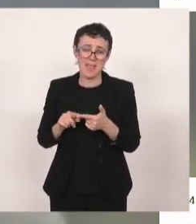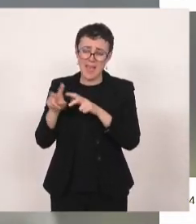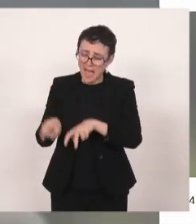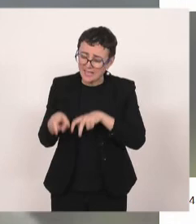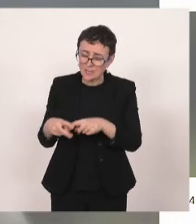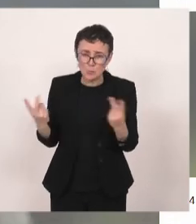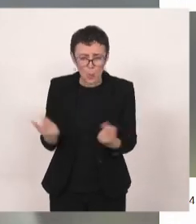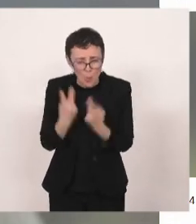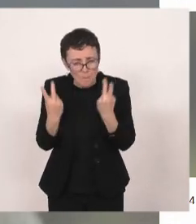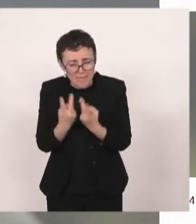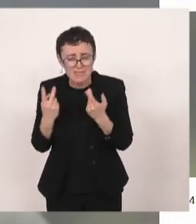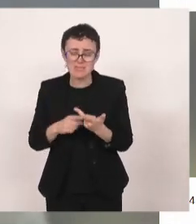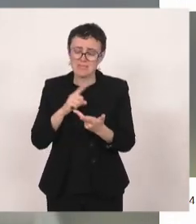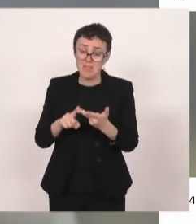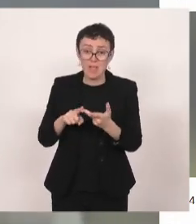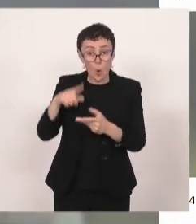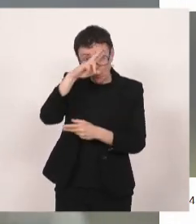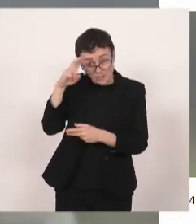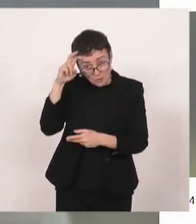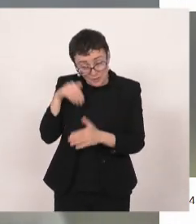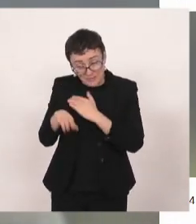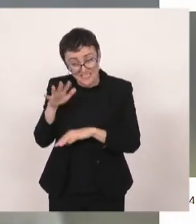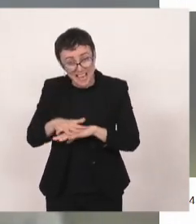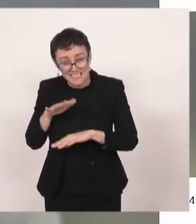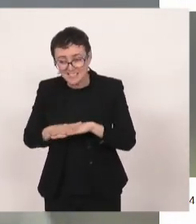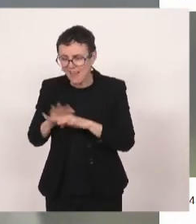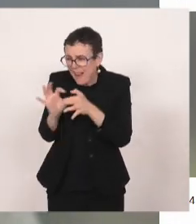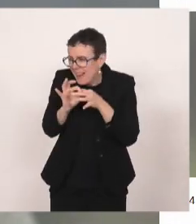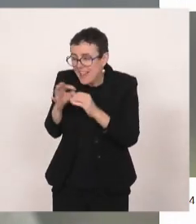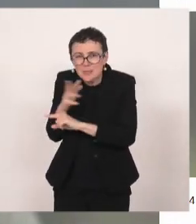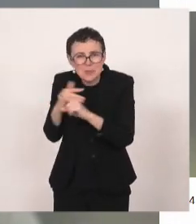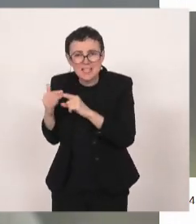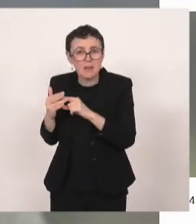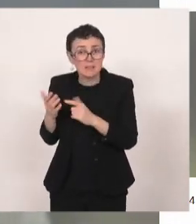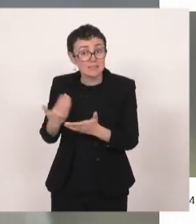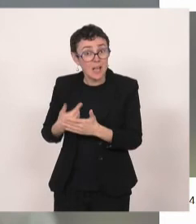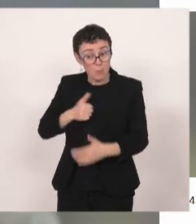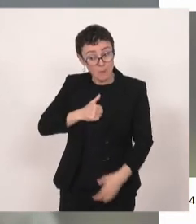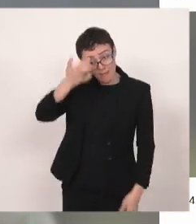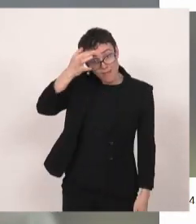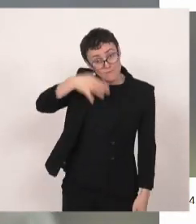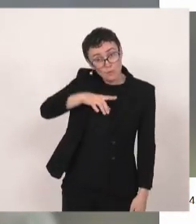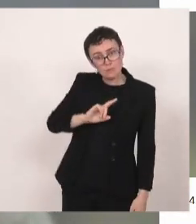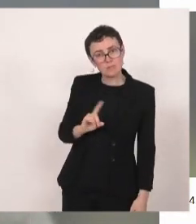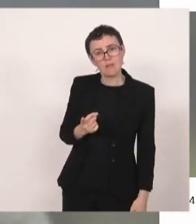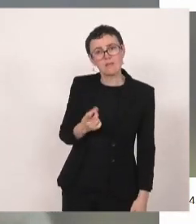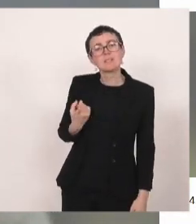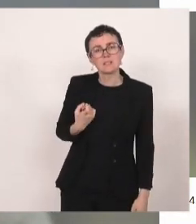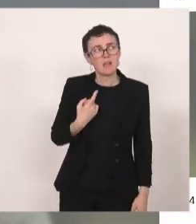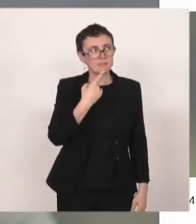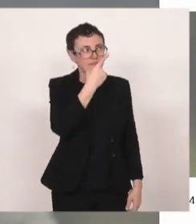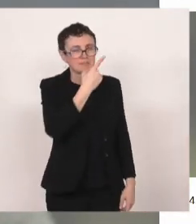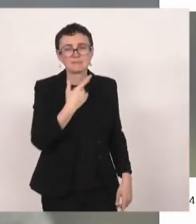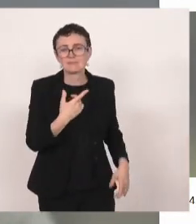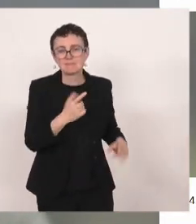urbaine, de conciergerie de quartier, de liens sociaux de proximité. Tout ça, je ne l'ai pas inventé. C'est le dispositif Territoire zéro chômeur